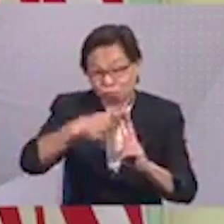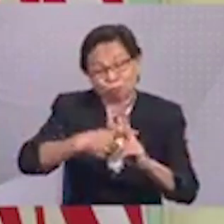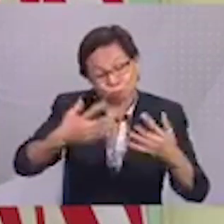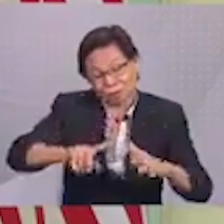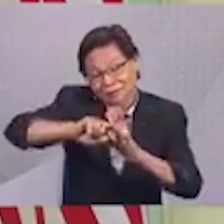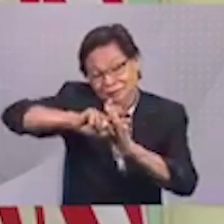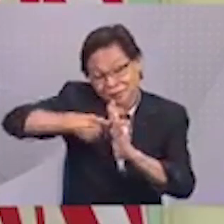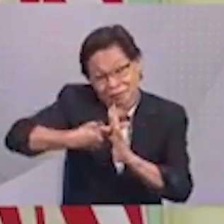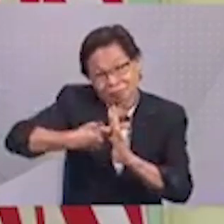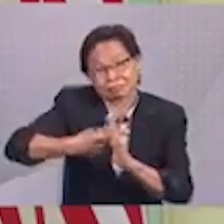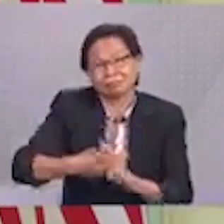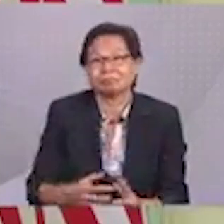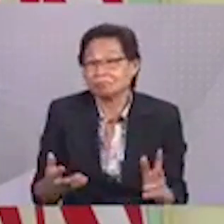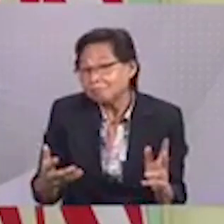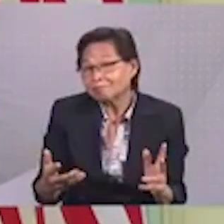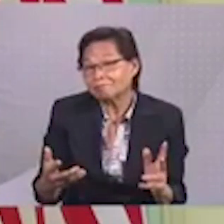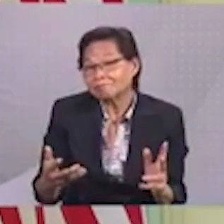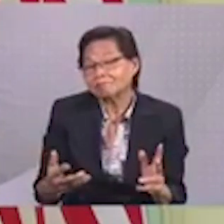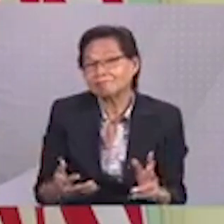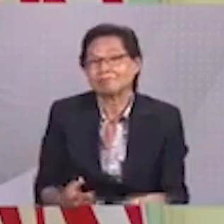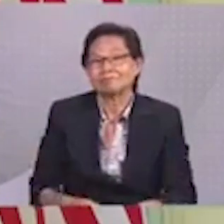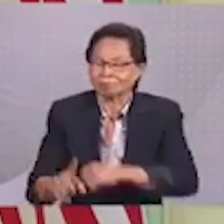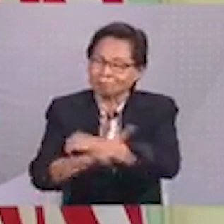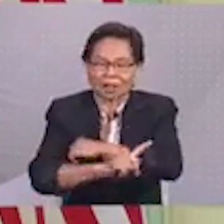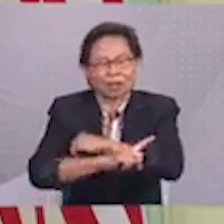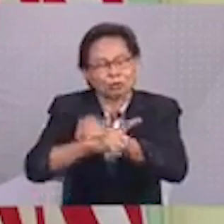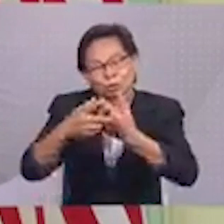bermula dan tindakan telah diambil.